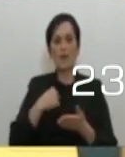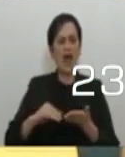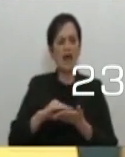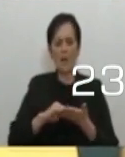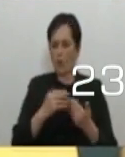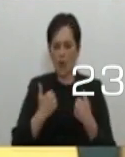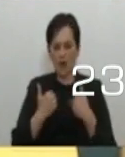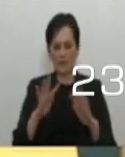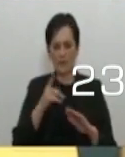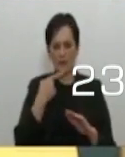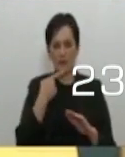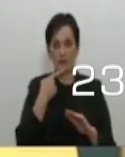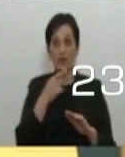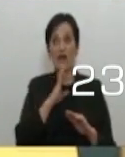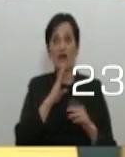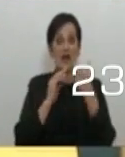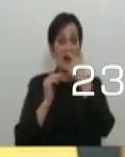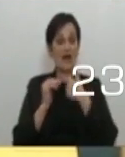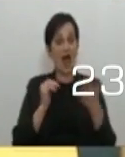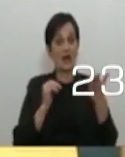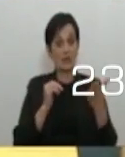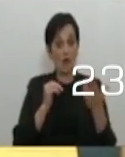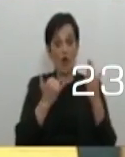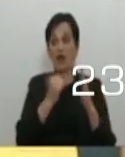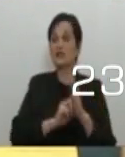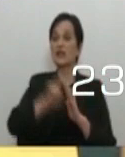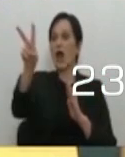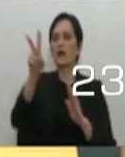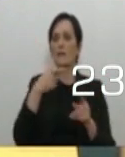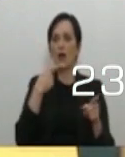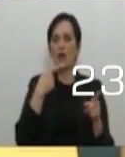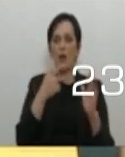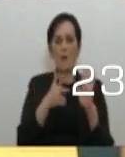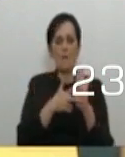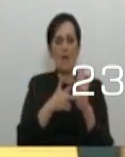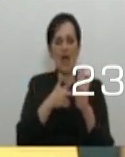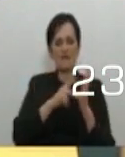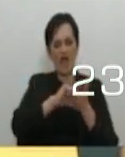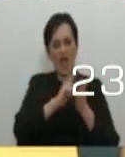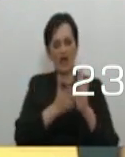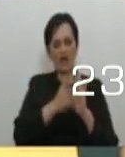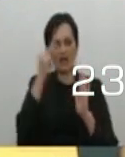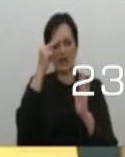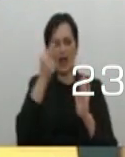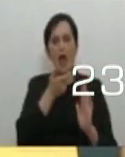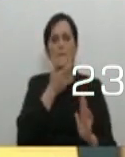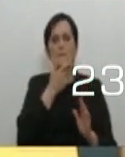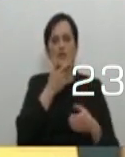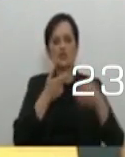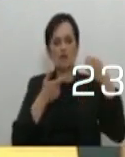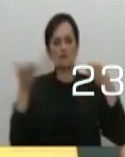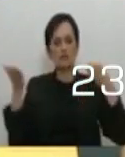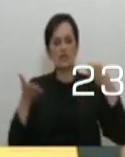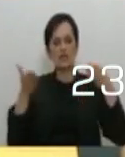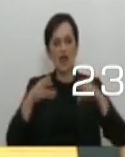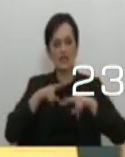მინდა. და მეორე ადგა ის ქალბატონი წეღა რომ გავარდა დარბაზიდან მეოთხე მესამე მერვე კლასში ვიყავიო, ნიშას საბრძოლო ვსადითო,